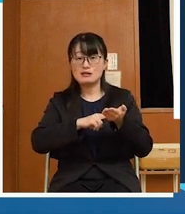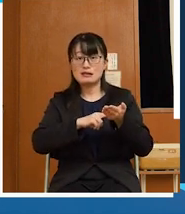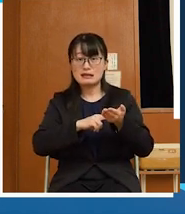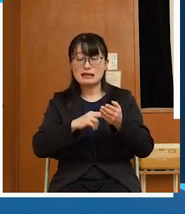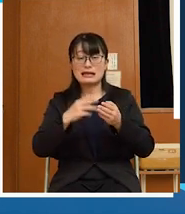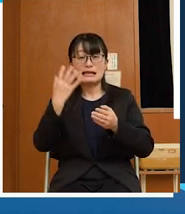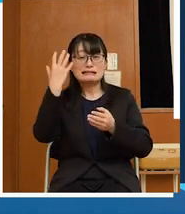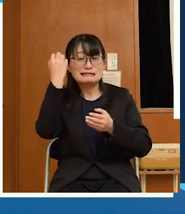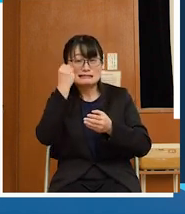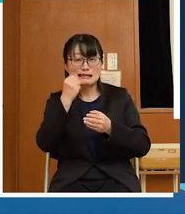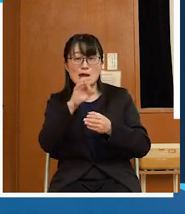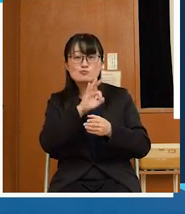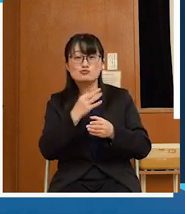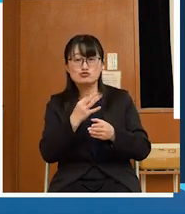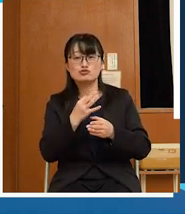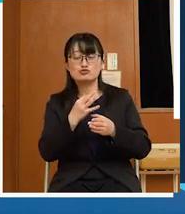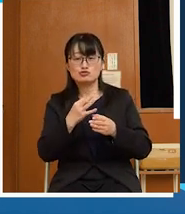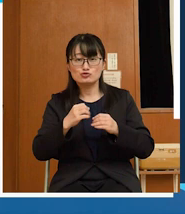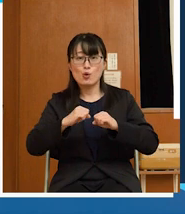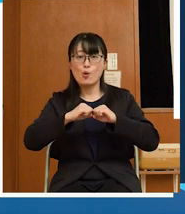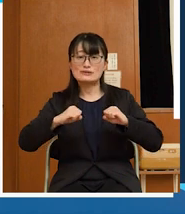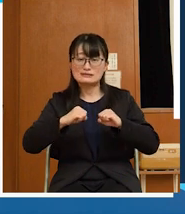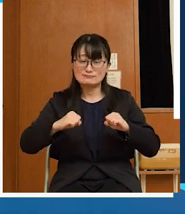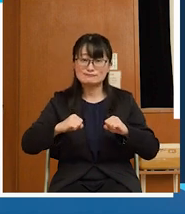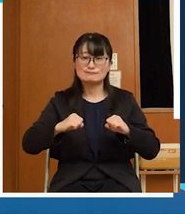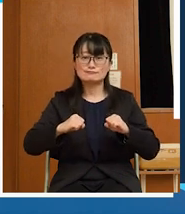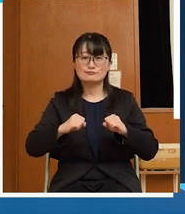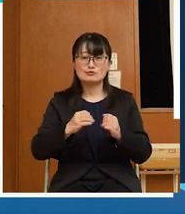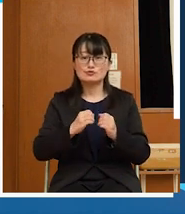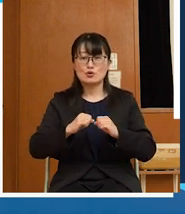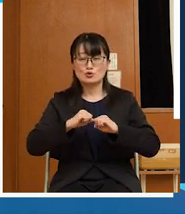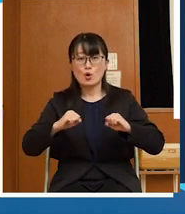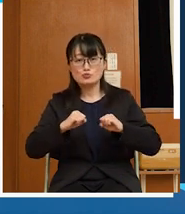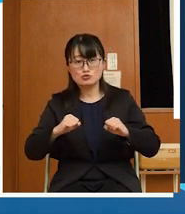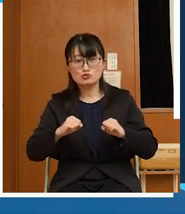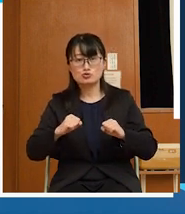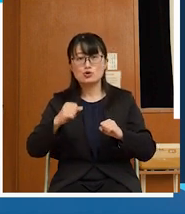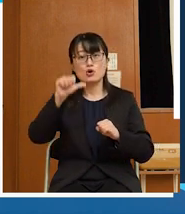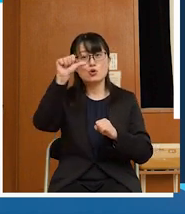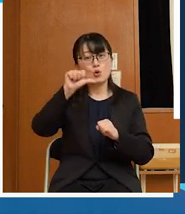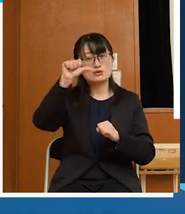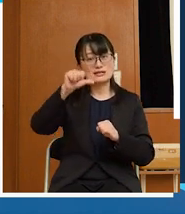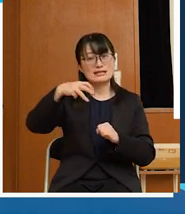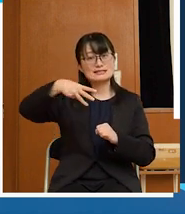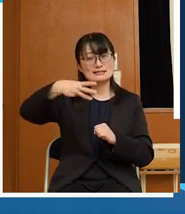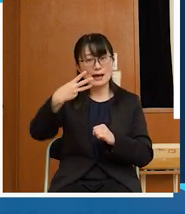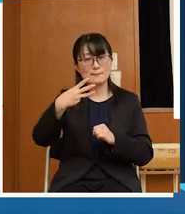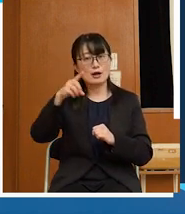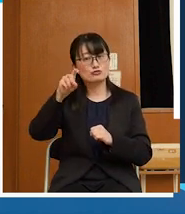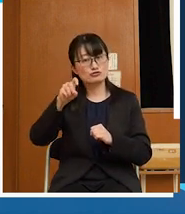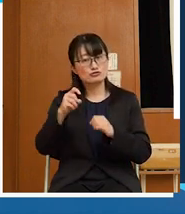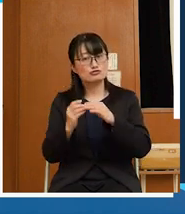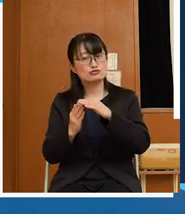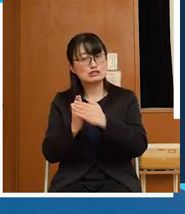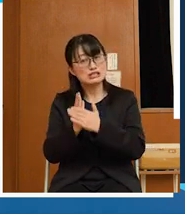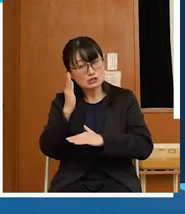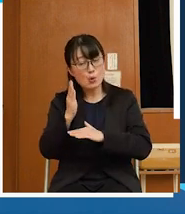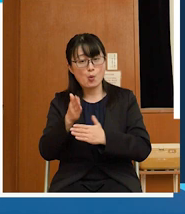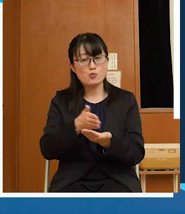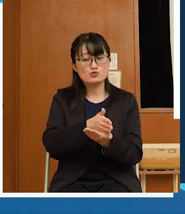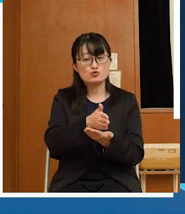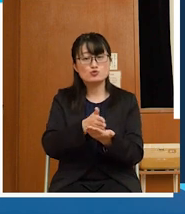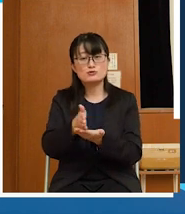絶滅危惧種262種を含む5300種以上の生物が確認されていますこの